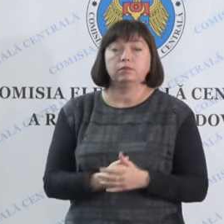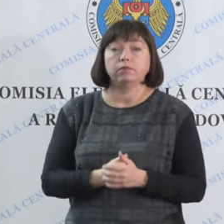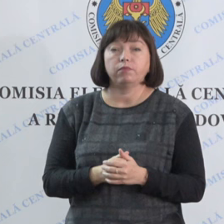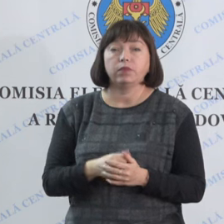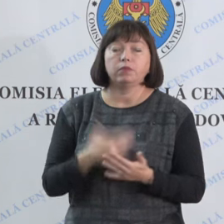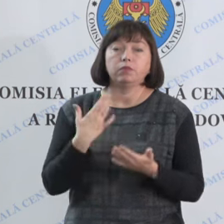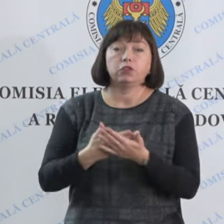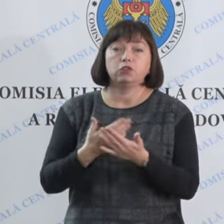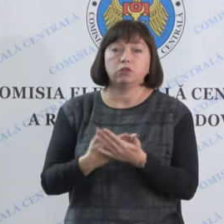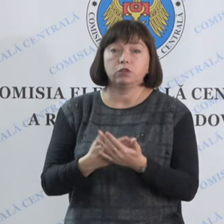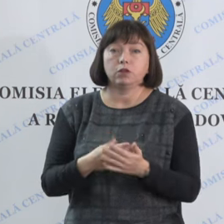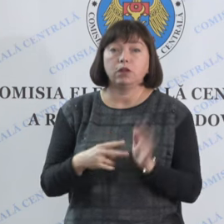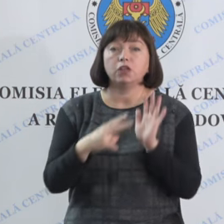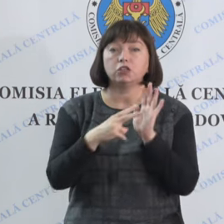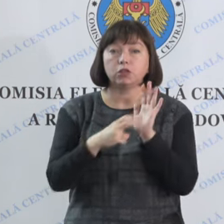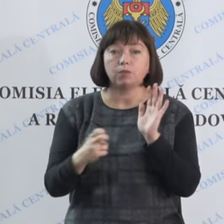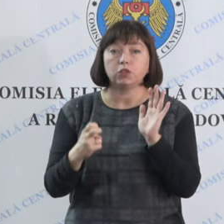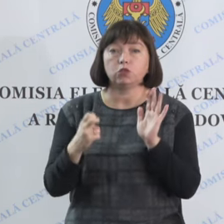vot circa